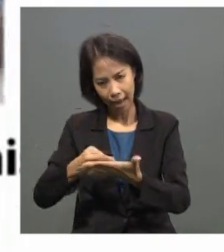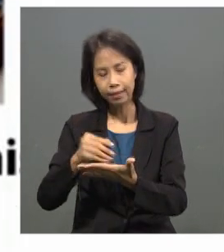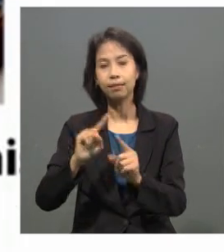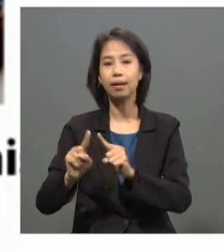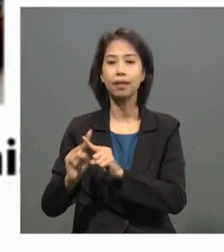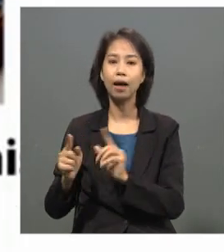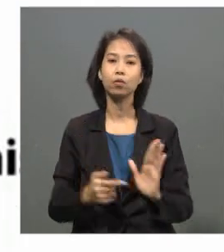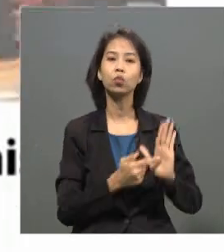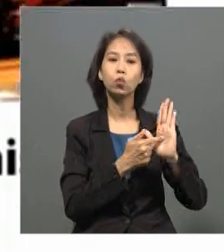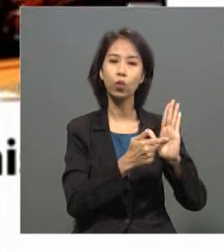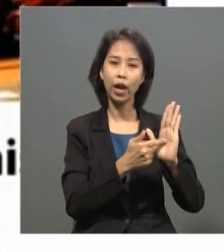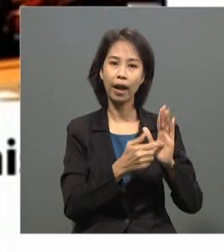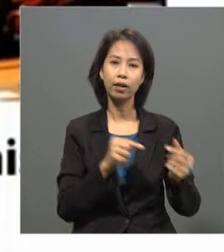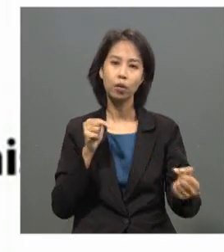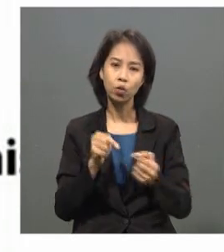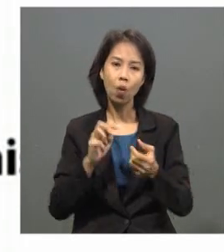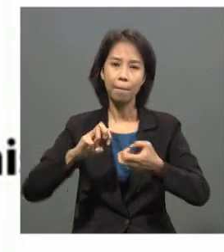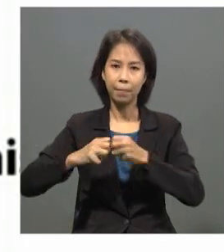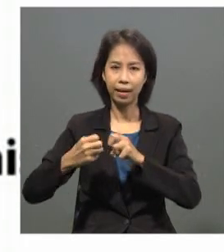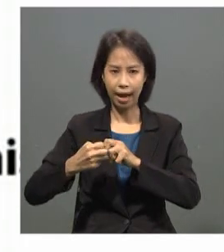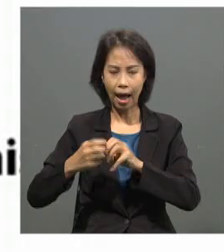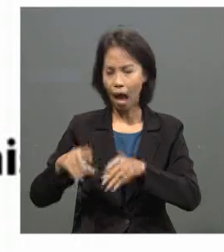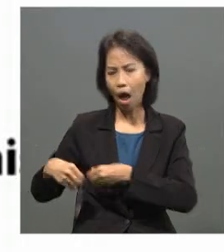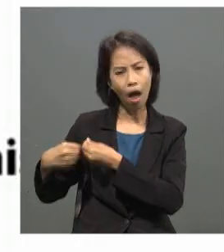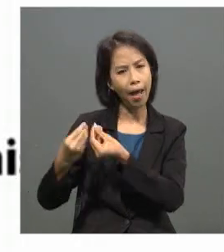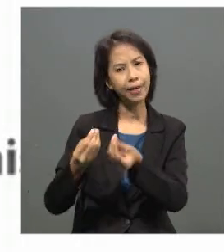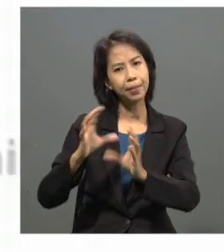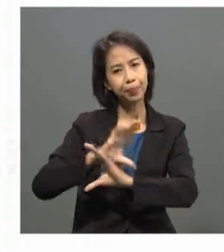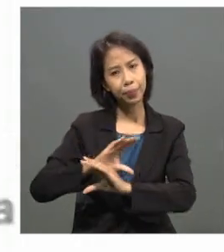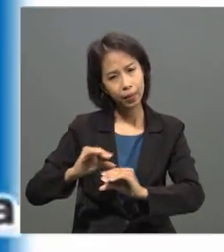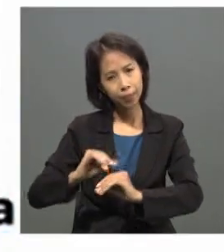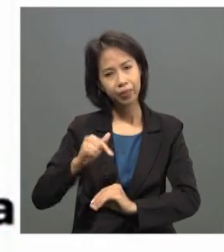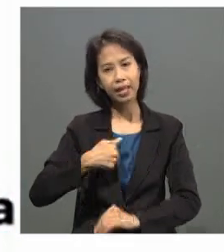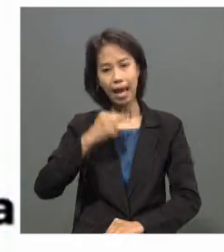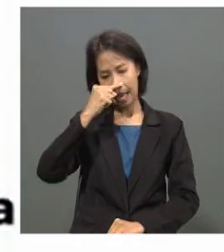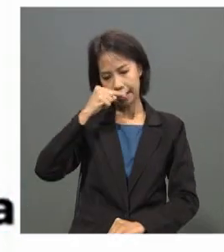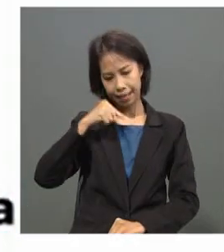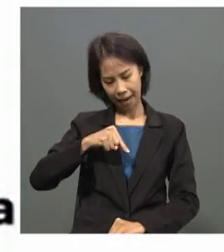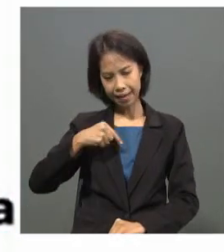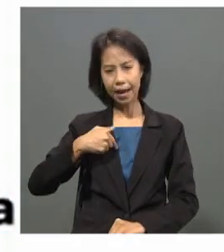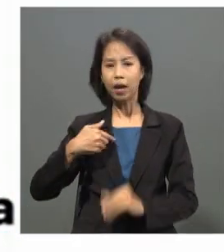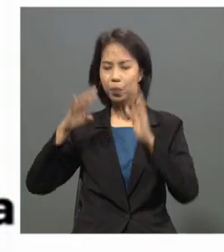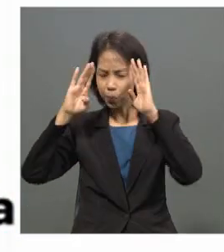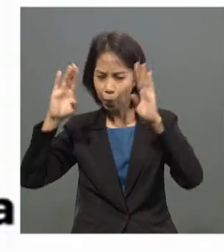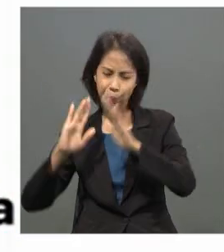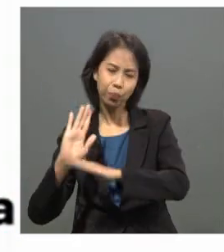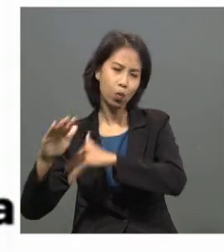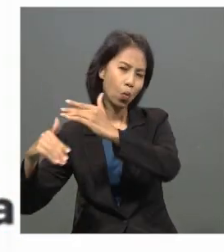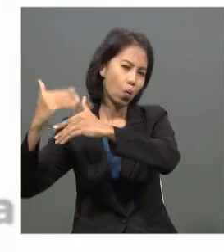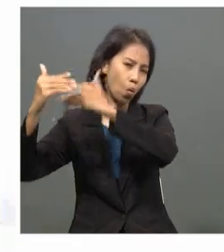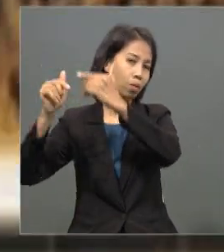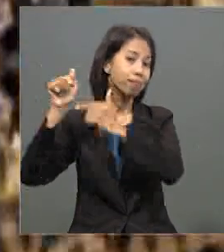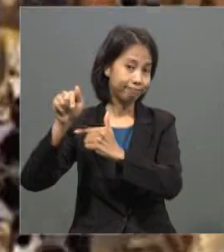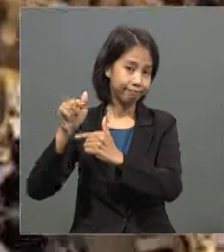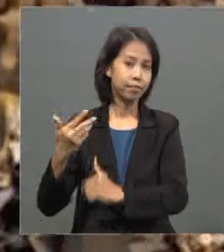ของการแสวงหาทางออกเพื่อฉันทามติโดยอาศัยจุดแข็งของไทยที่มีมุมมองก้าวหน้าหลายๆเรื่องนะครับที่